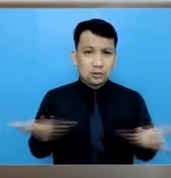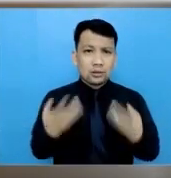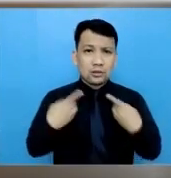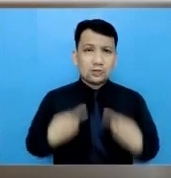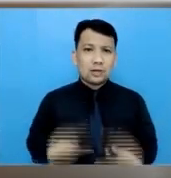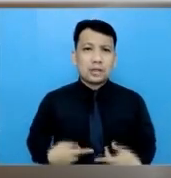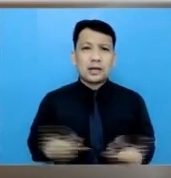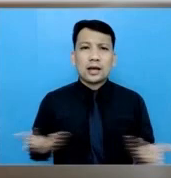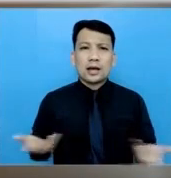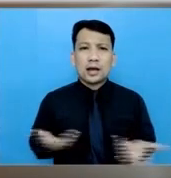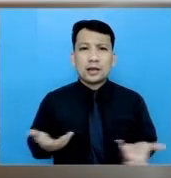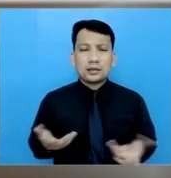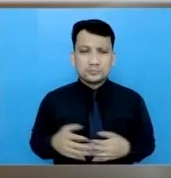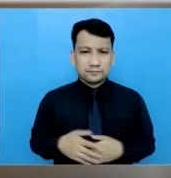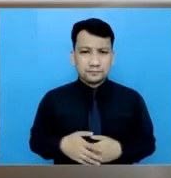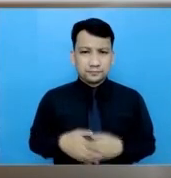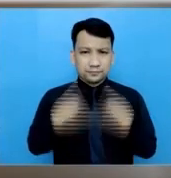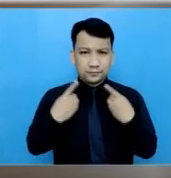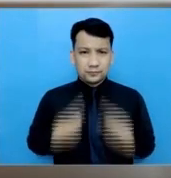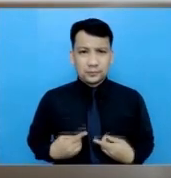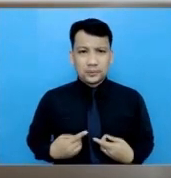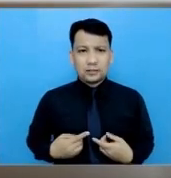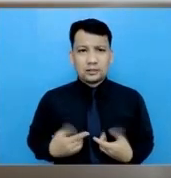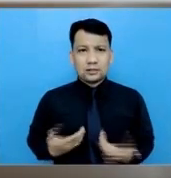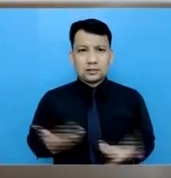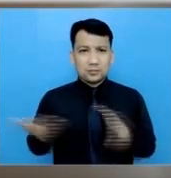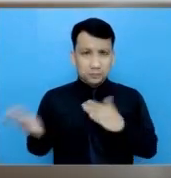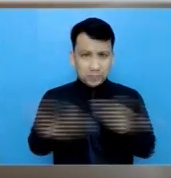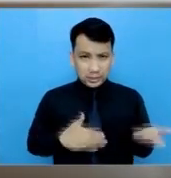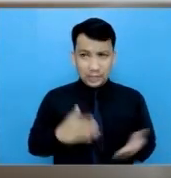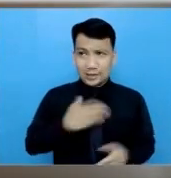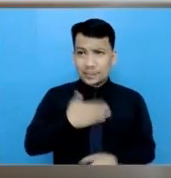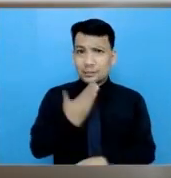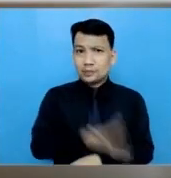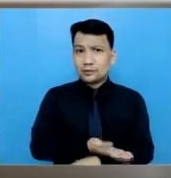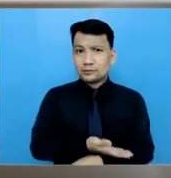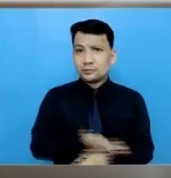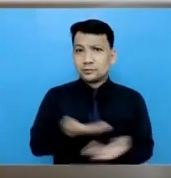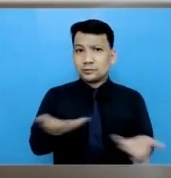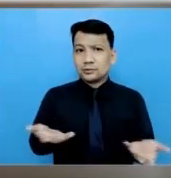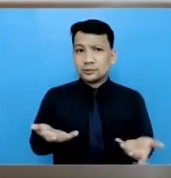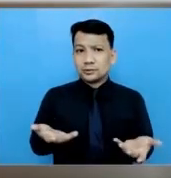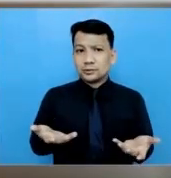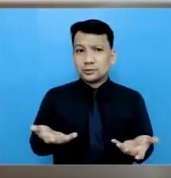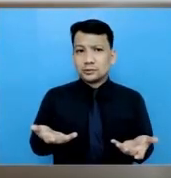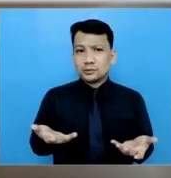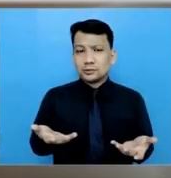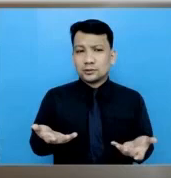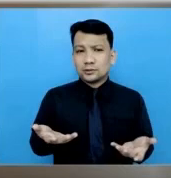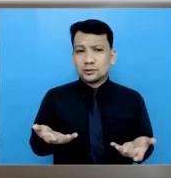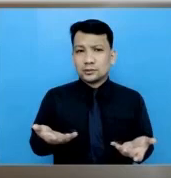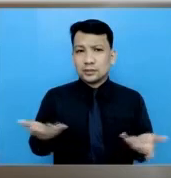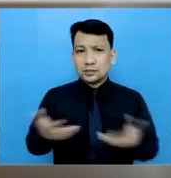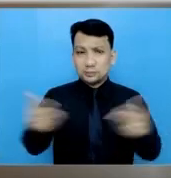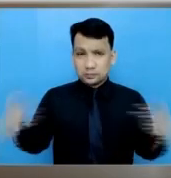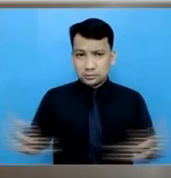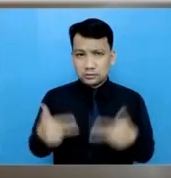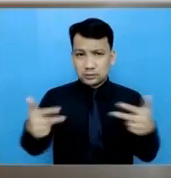sir. Nasaan? Patay na po yung anak ko. Pinalaggan nila papunta sa Sabungan.